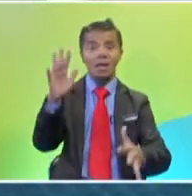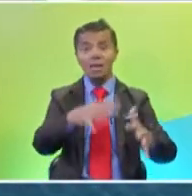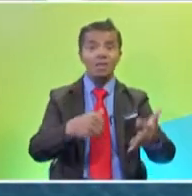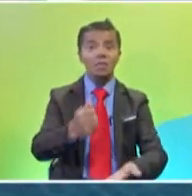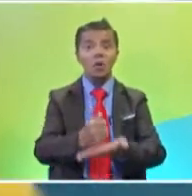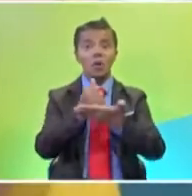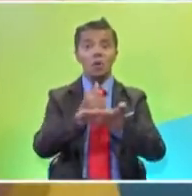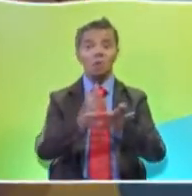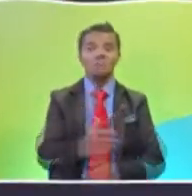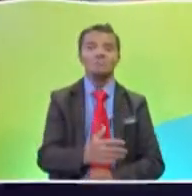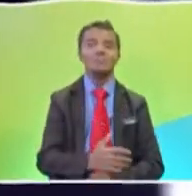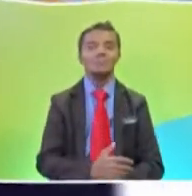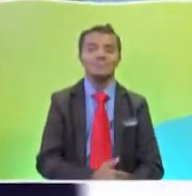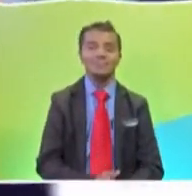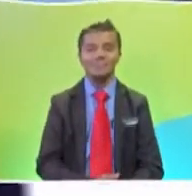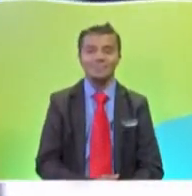Bawa belakang cikgu!